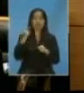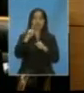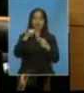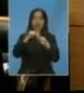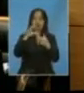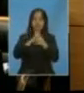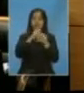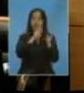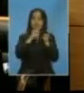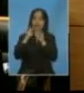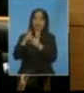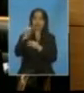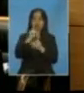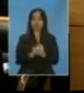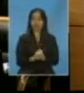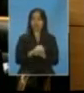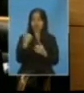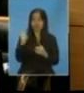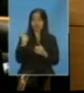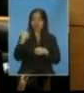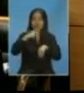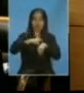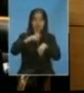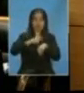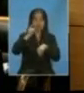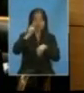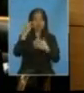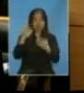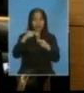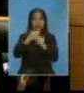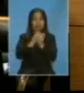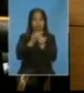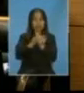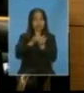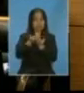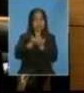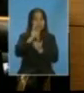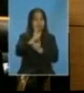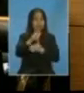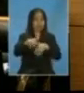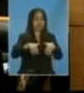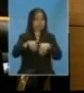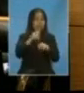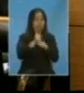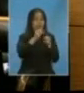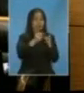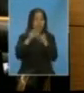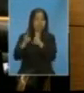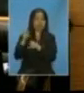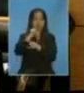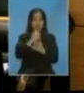งครับว่าเราจะใช้เงินของประชาชนอย่างไรผมกราบเรียนเป็นตัวอย่าง